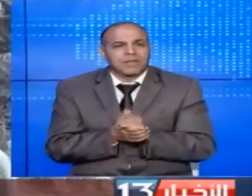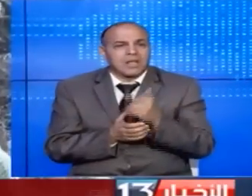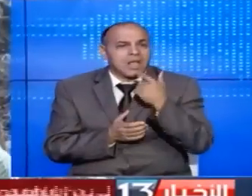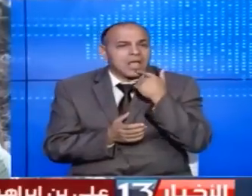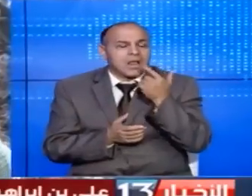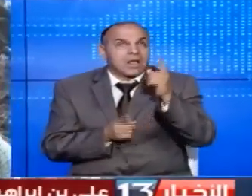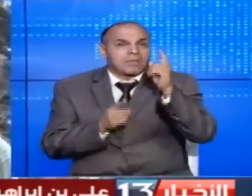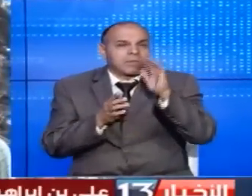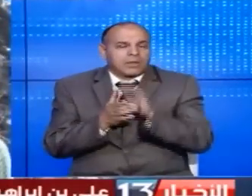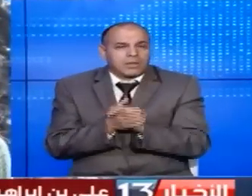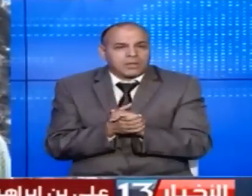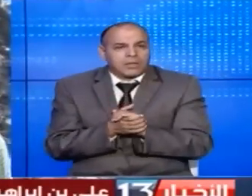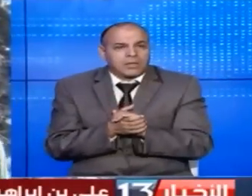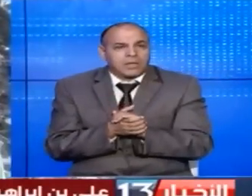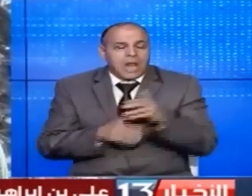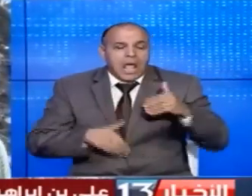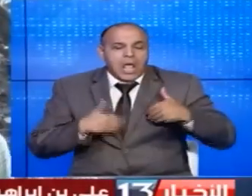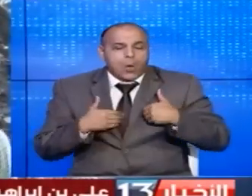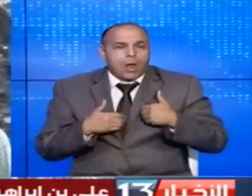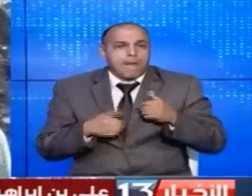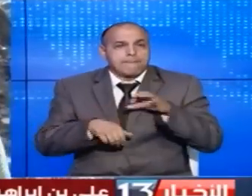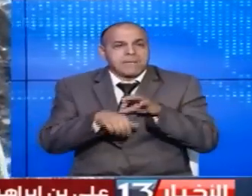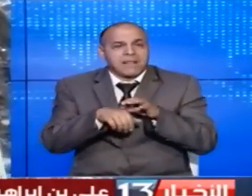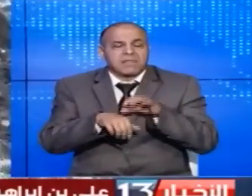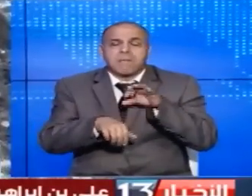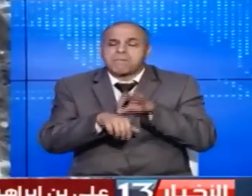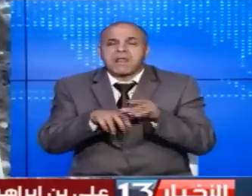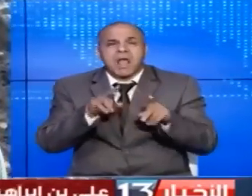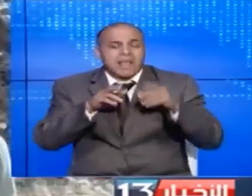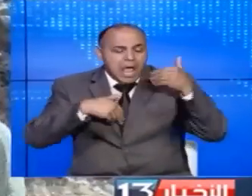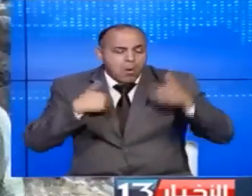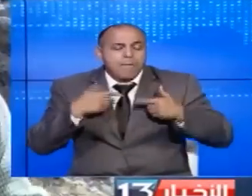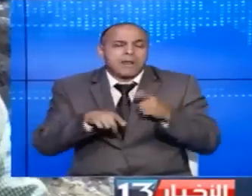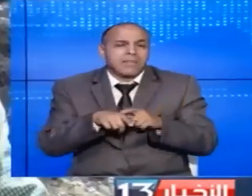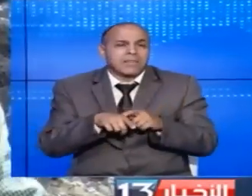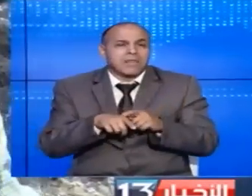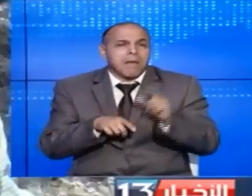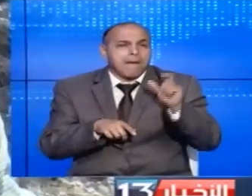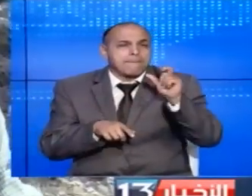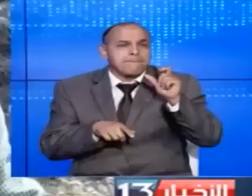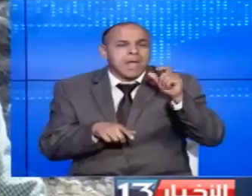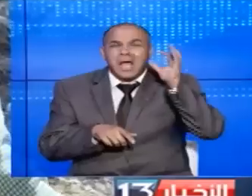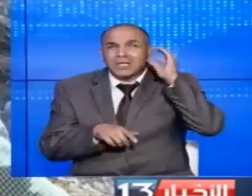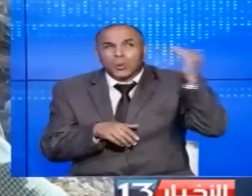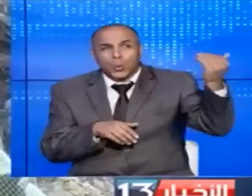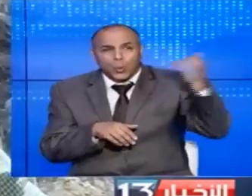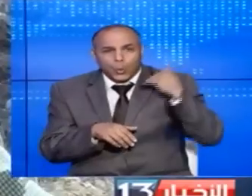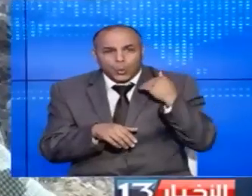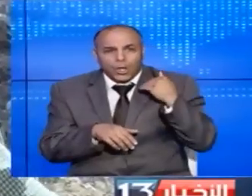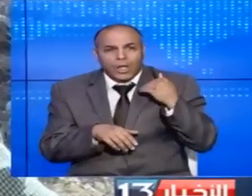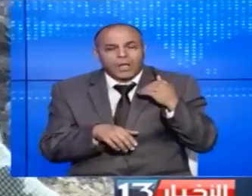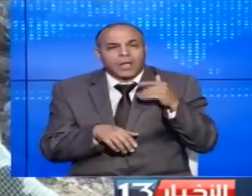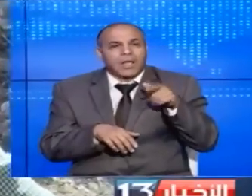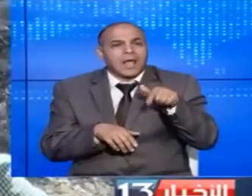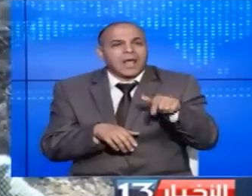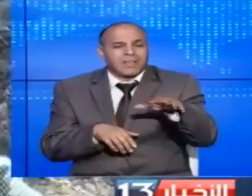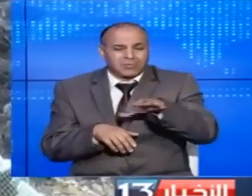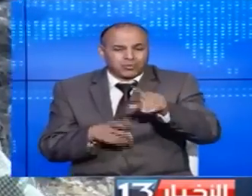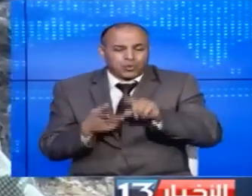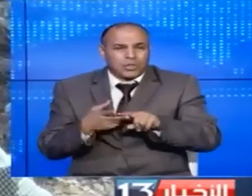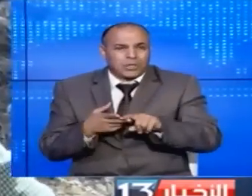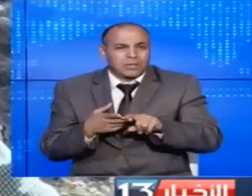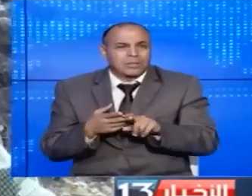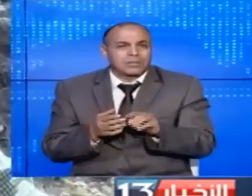مرض للحيوانات، مرض للبشر أكثر وأكثرين. كان يجينا من القصرين، كي جات المنطقة الصناعية ونجيب